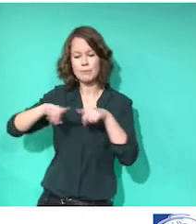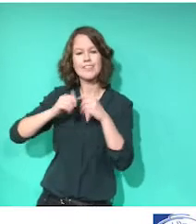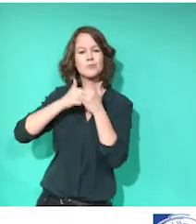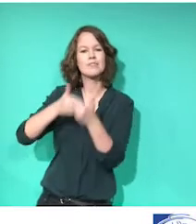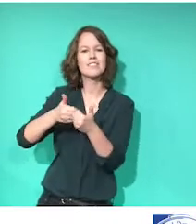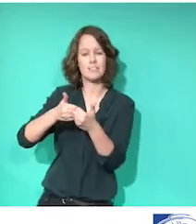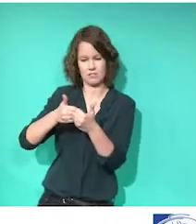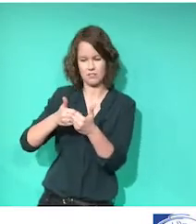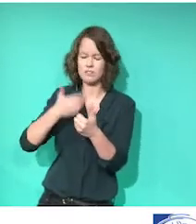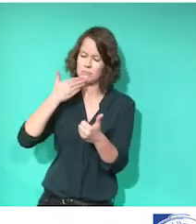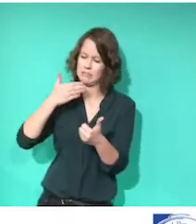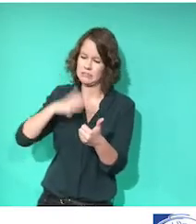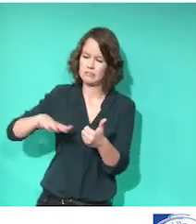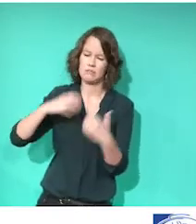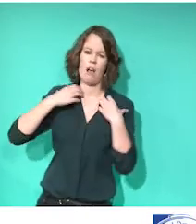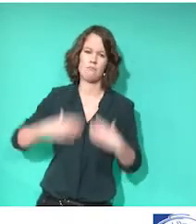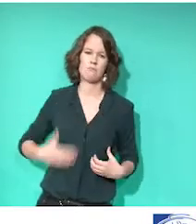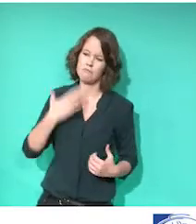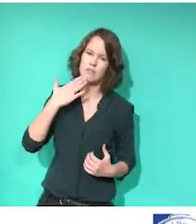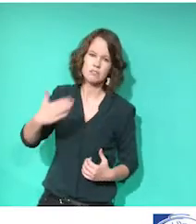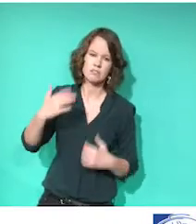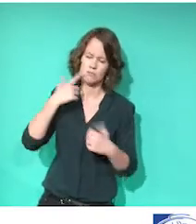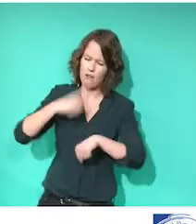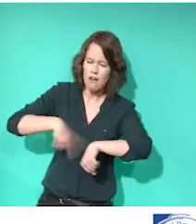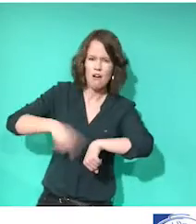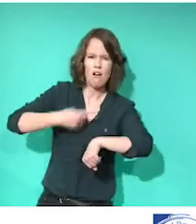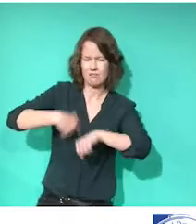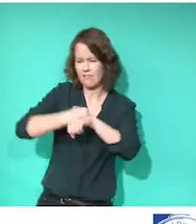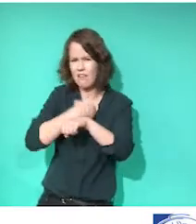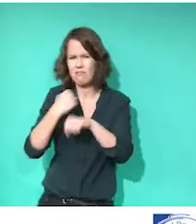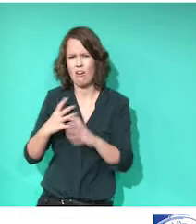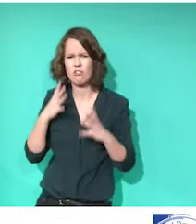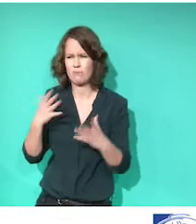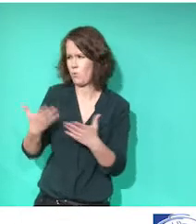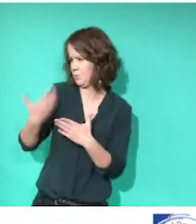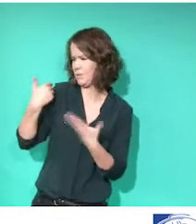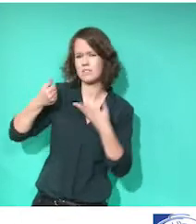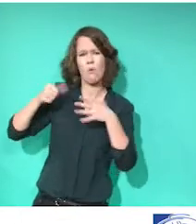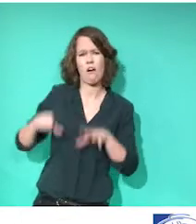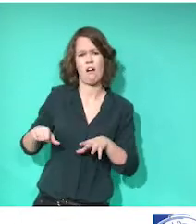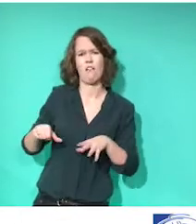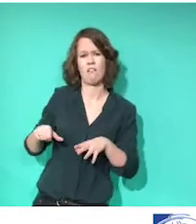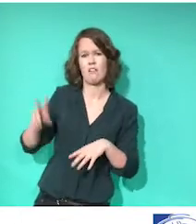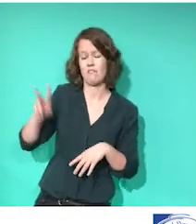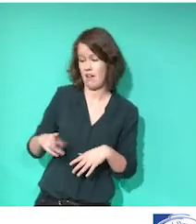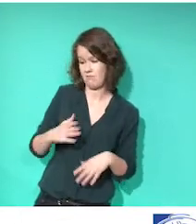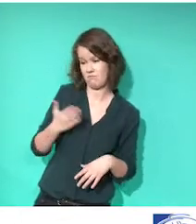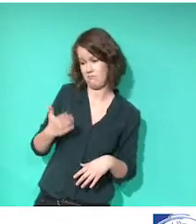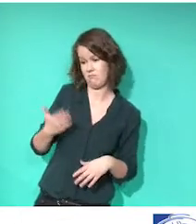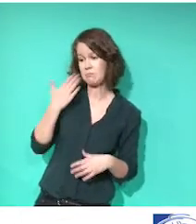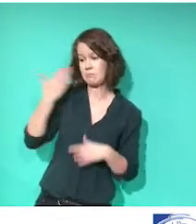engagement sans faille, le temps qui a été consacré, donné au cours des 6 derniers mois. Rien n'aurait été possible sans